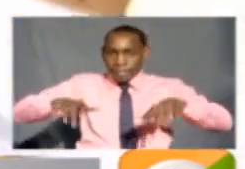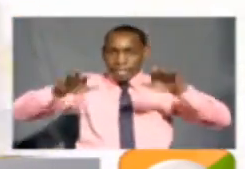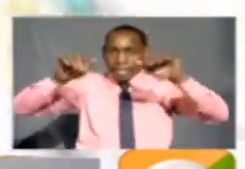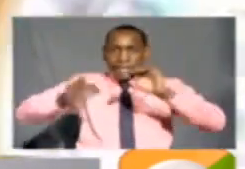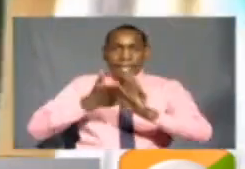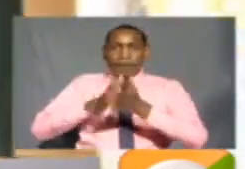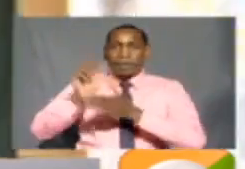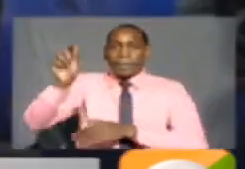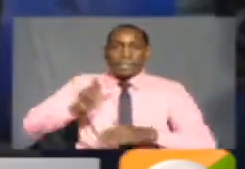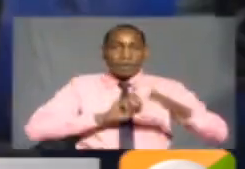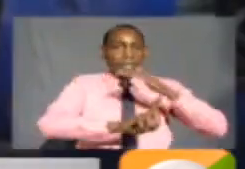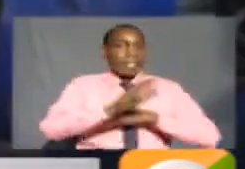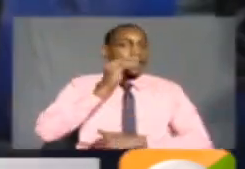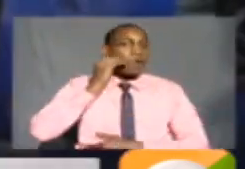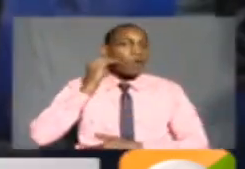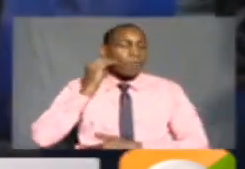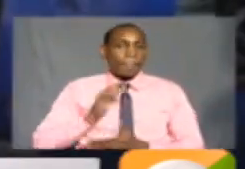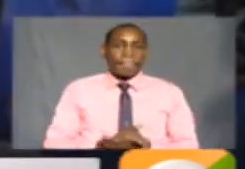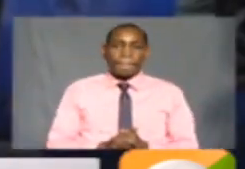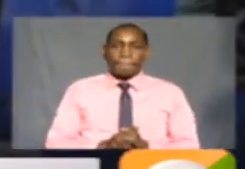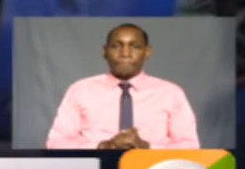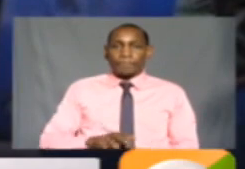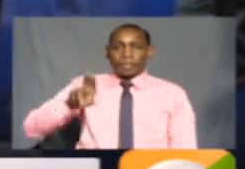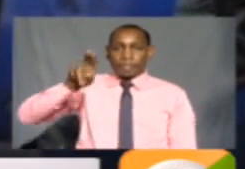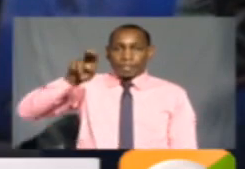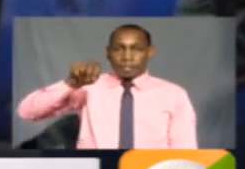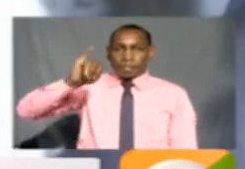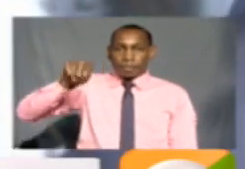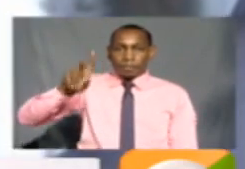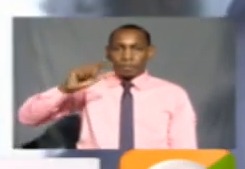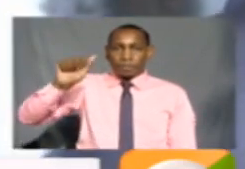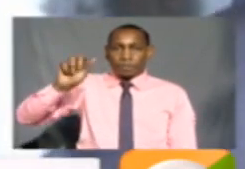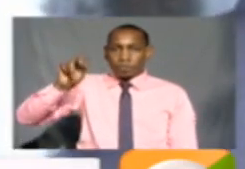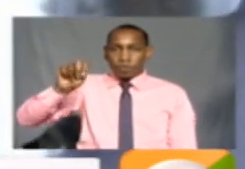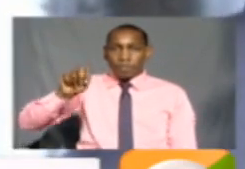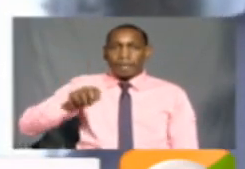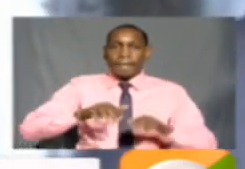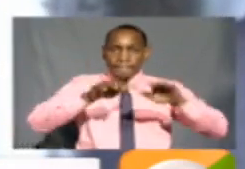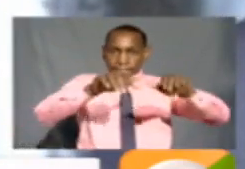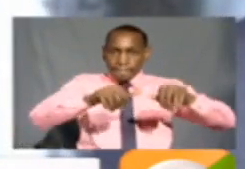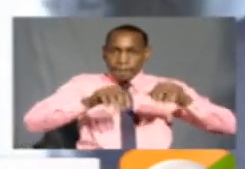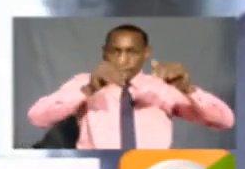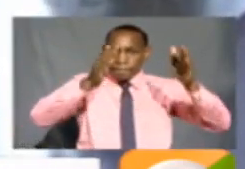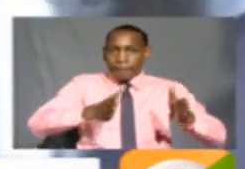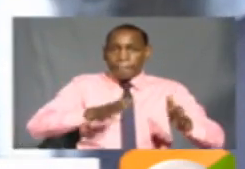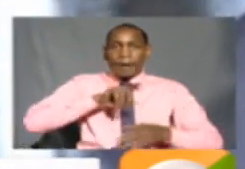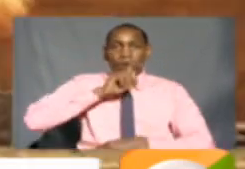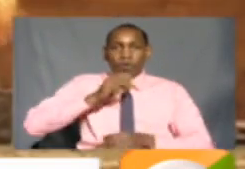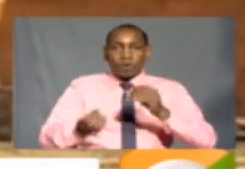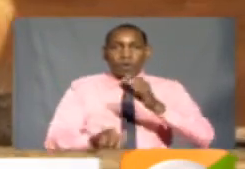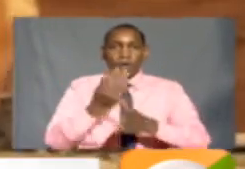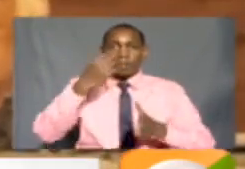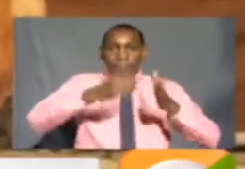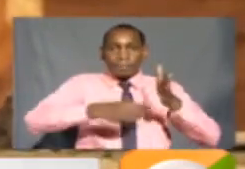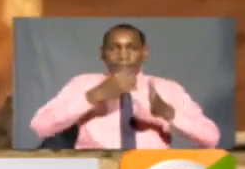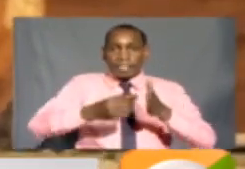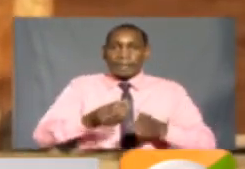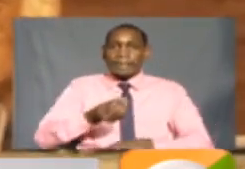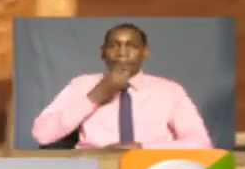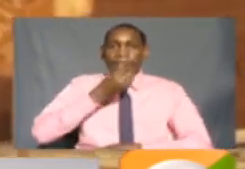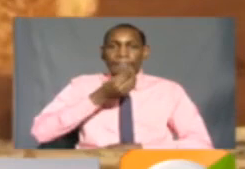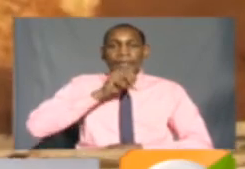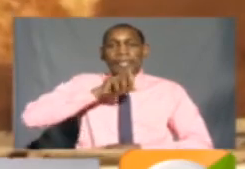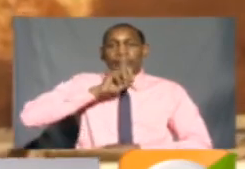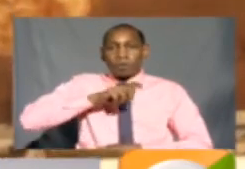yeyote aliye nyumbani. Njuguna akiwa mkulima na mfugaji kuku, pia amebuni mashine ya kulisha mifugo